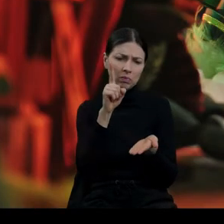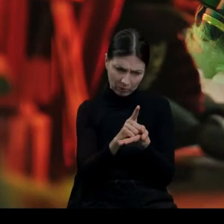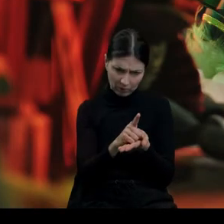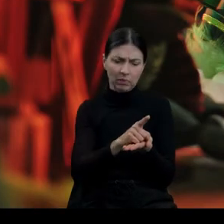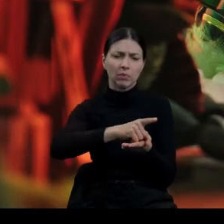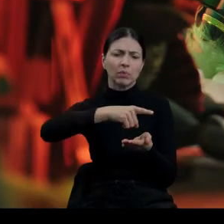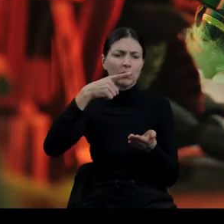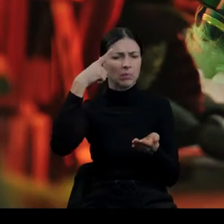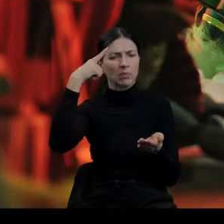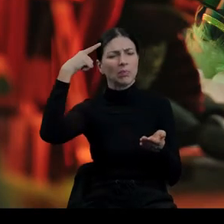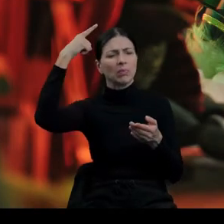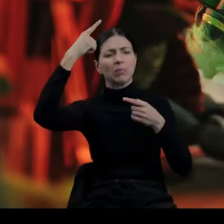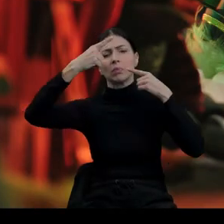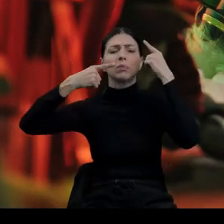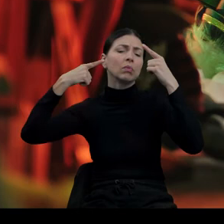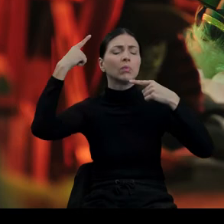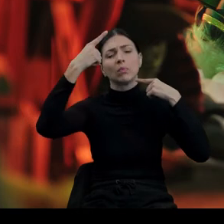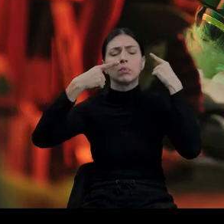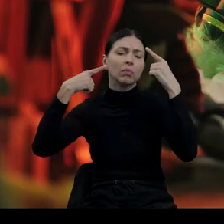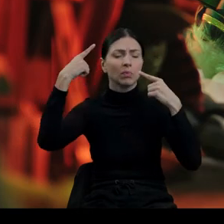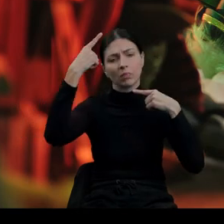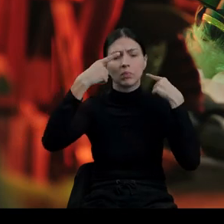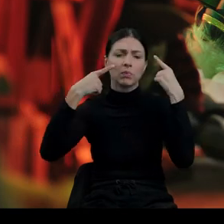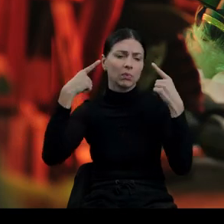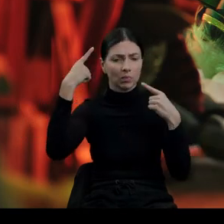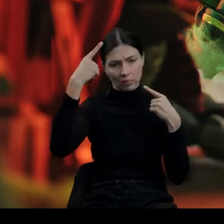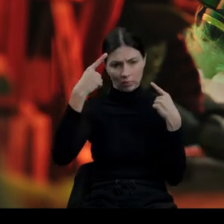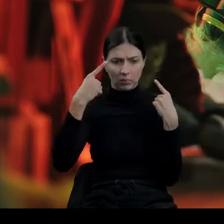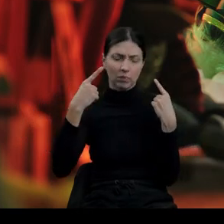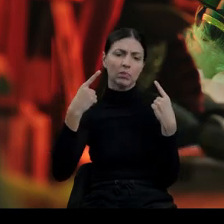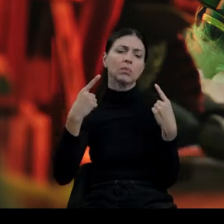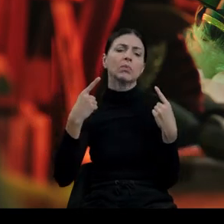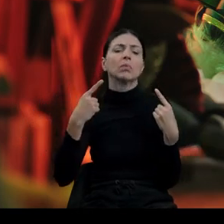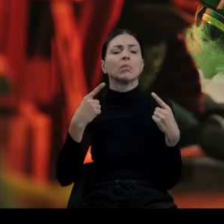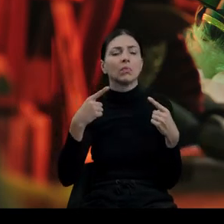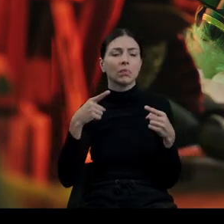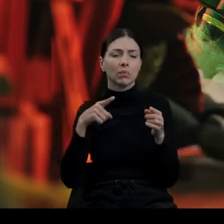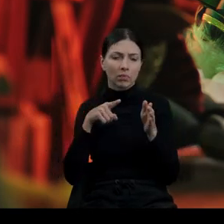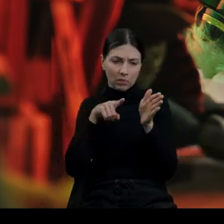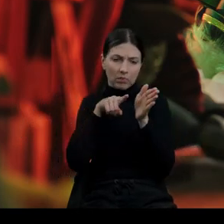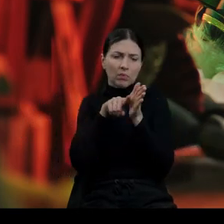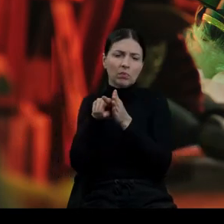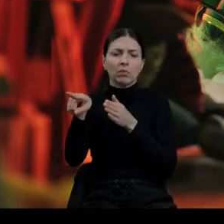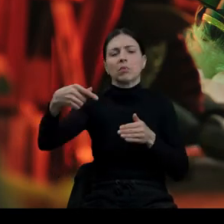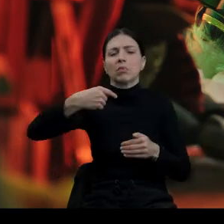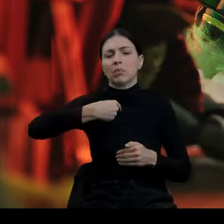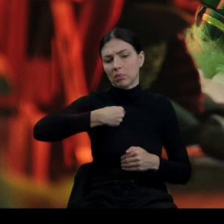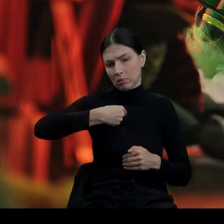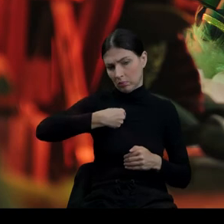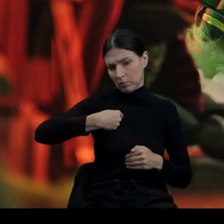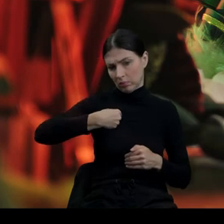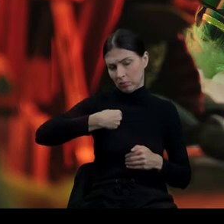No jest też plastycznym znakiem, to na pewno i to jest istotne, ale jednak na ten moment czuję, że to bardziej jest